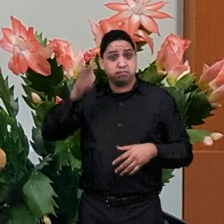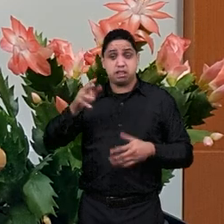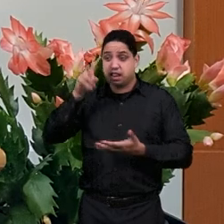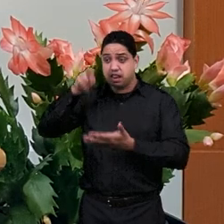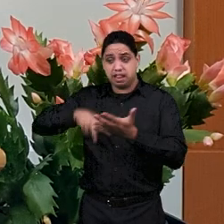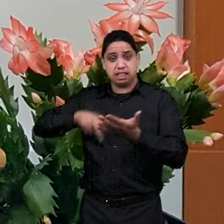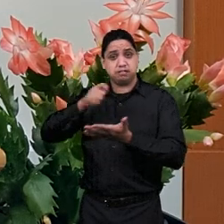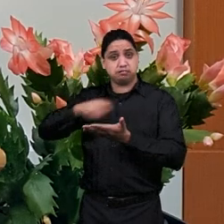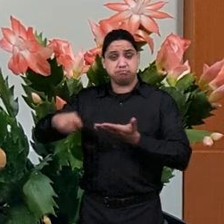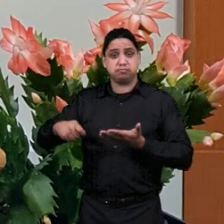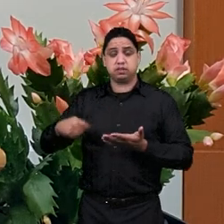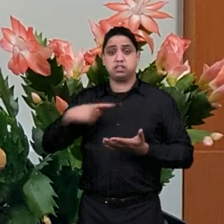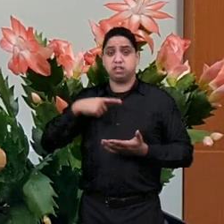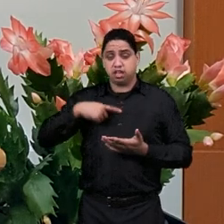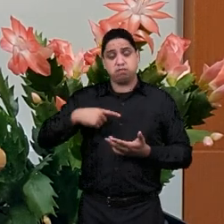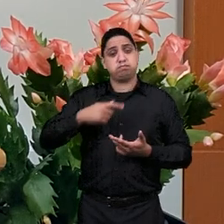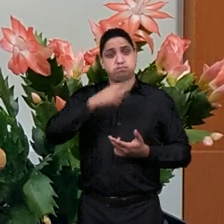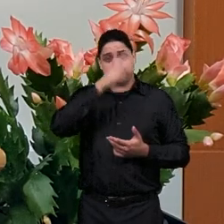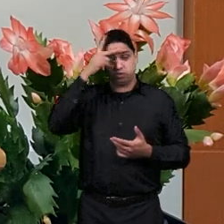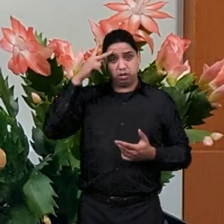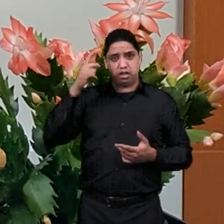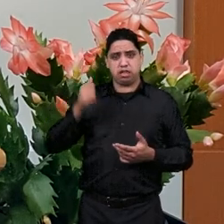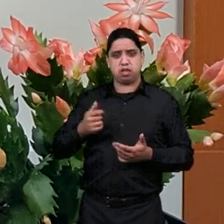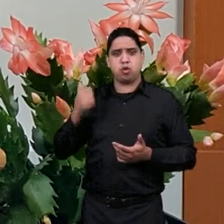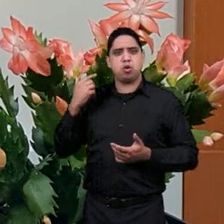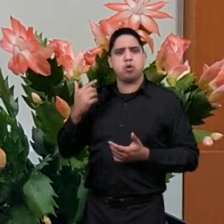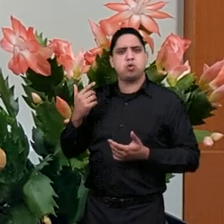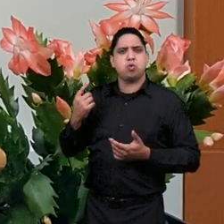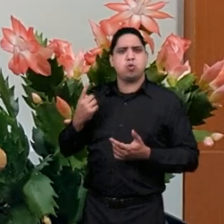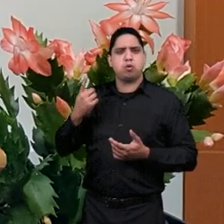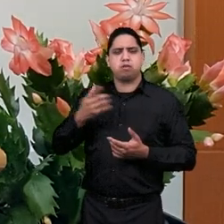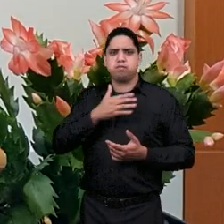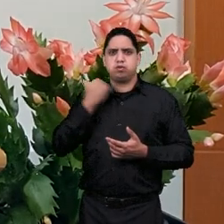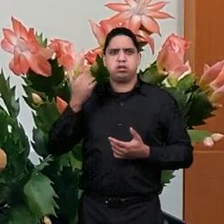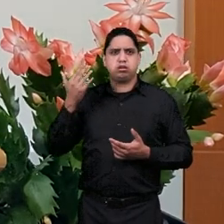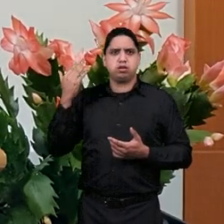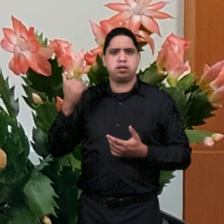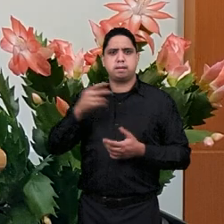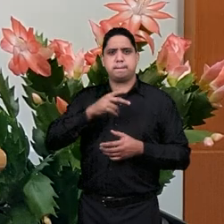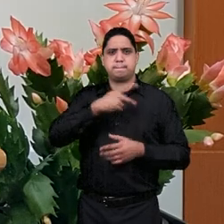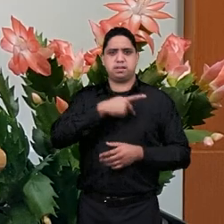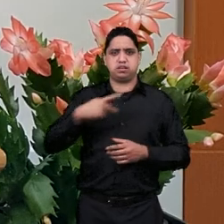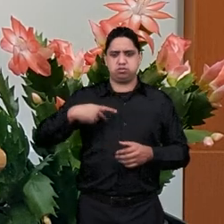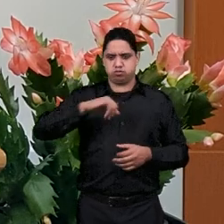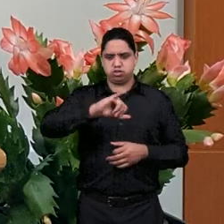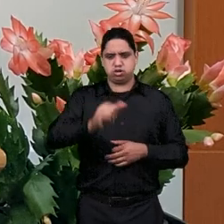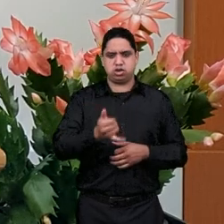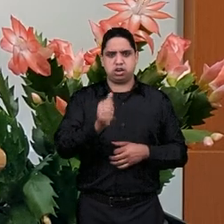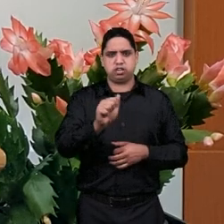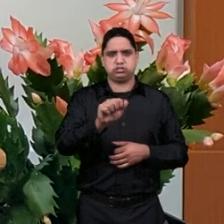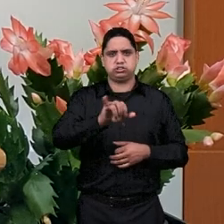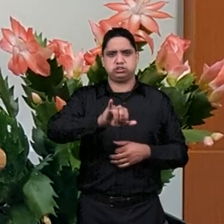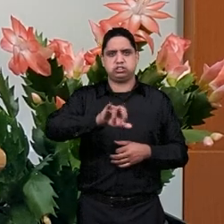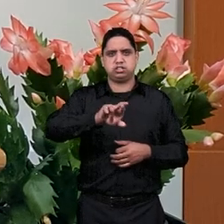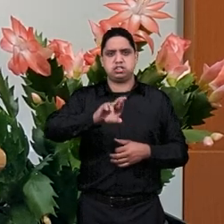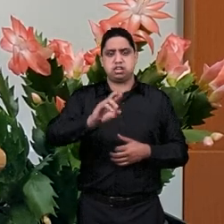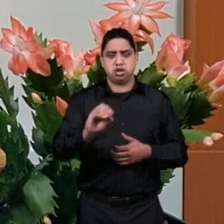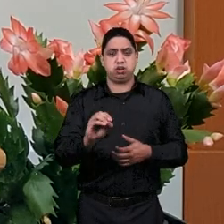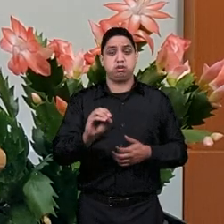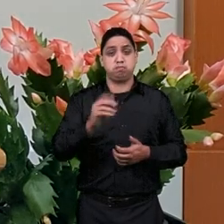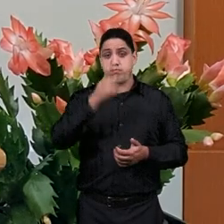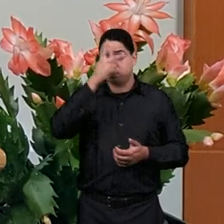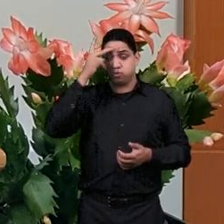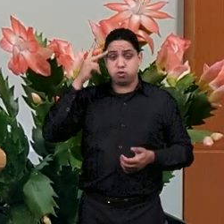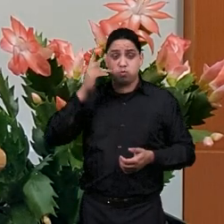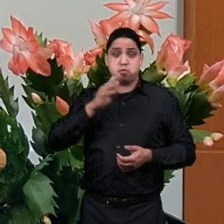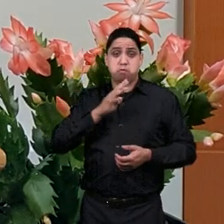ici, un qui est décédé il y a quelque temps. Tout le monde a connu le passage à Russe, un homme de peu de ressources.